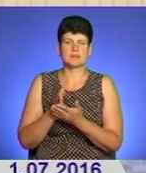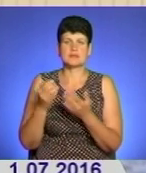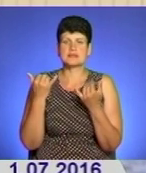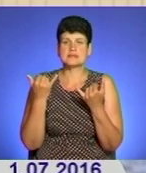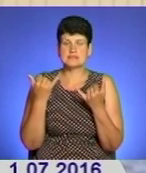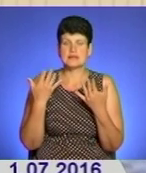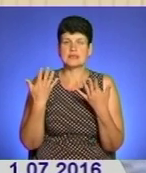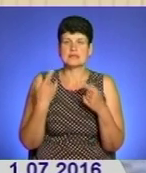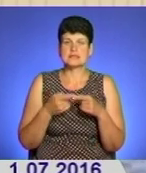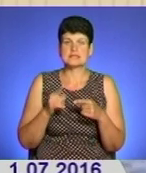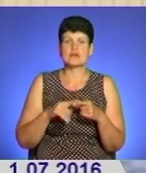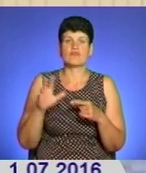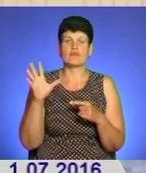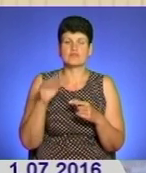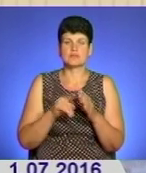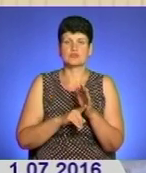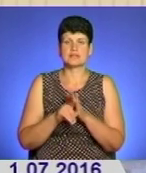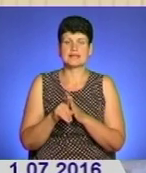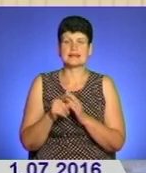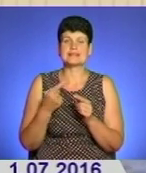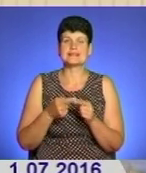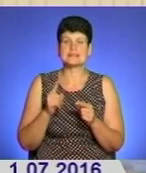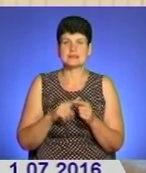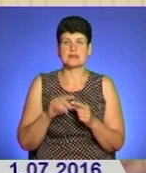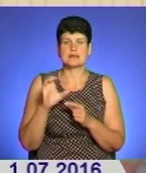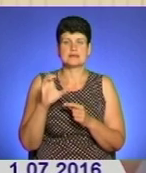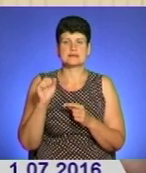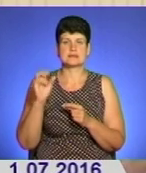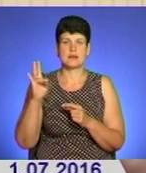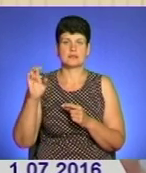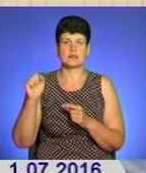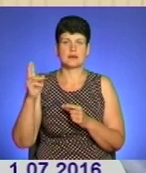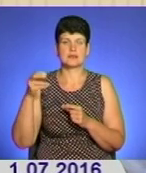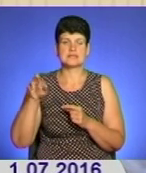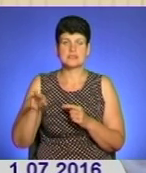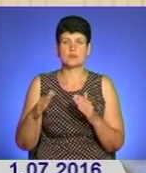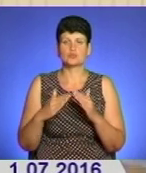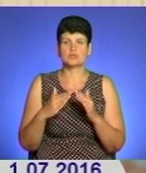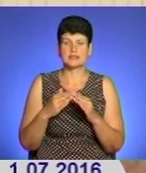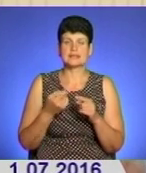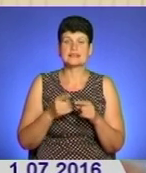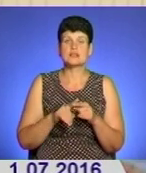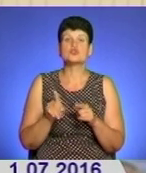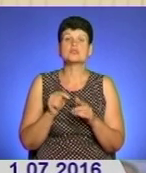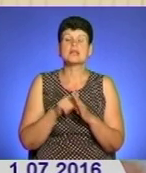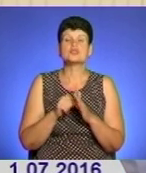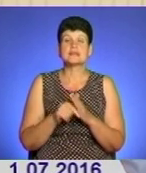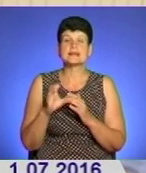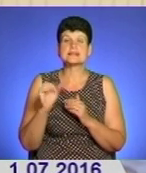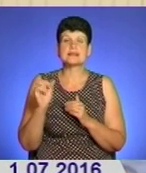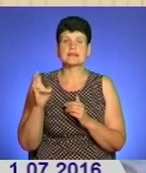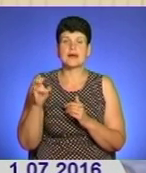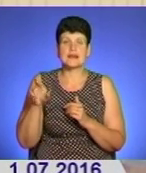втілюється в життя. Це санація будівель. Це аналогічно в місті Тернополь. Що це таке санація? Це є